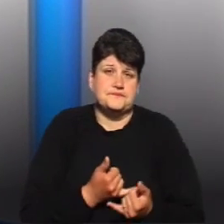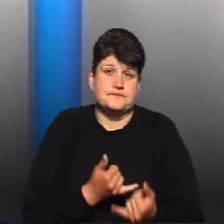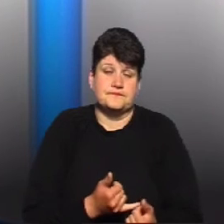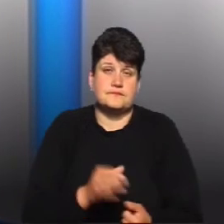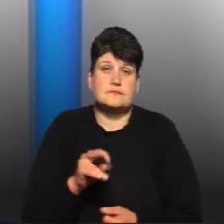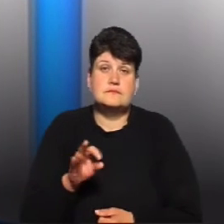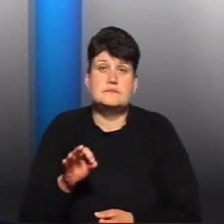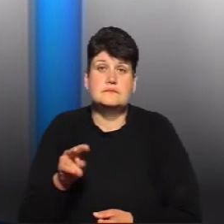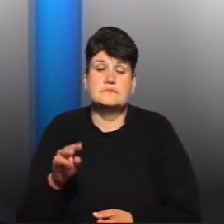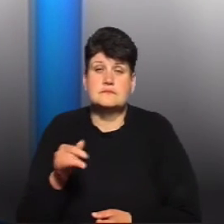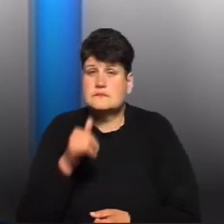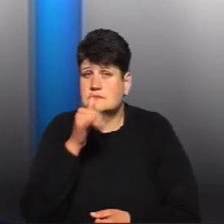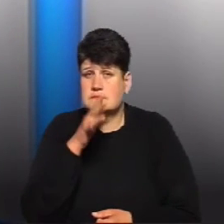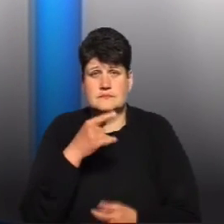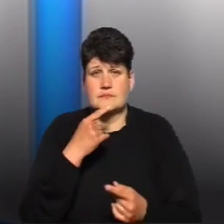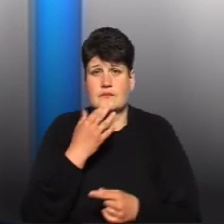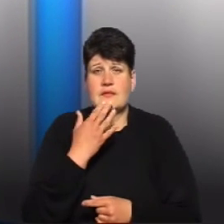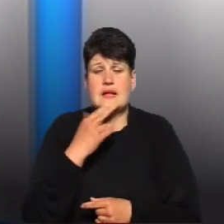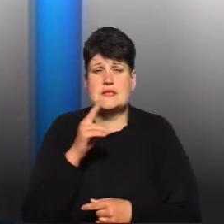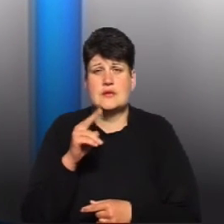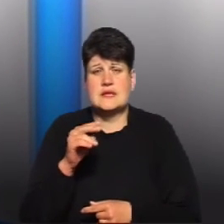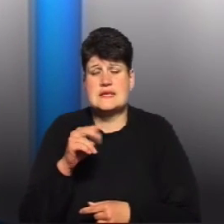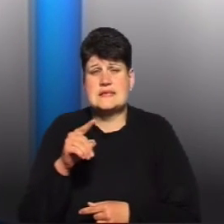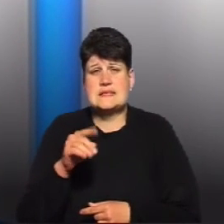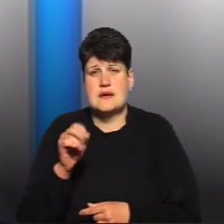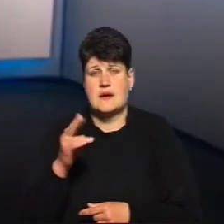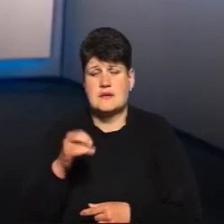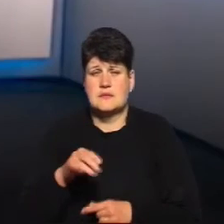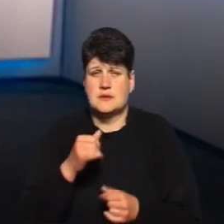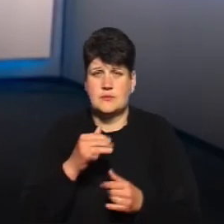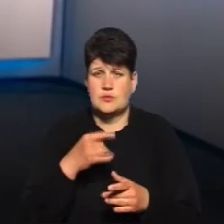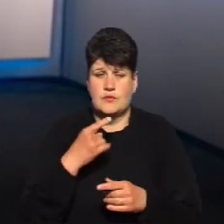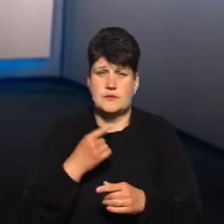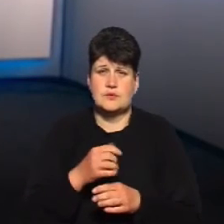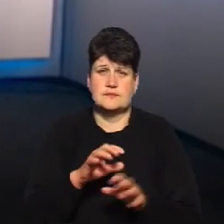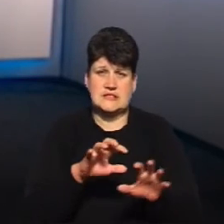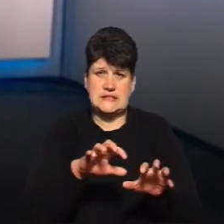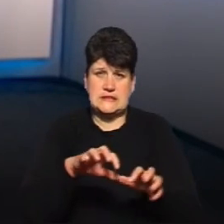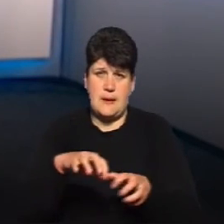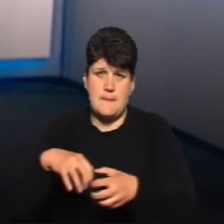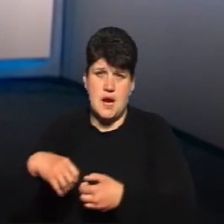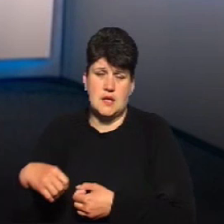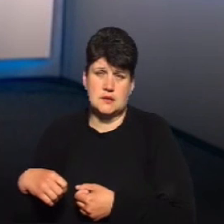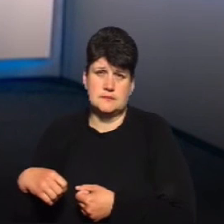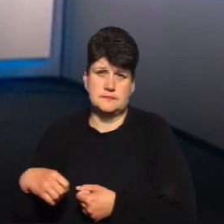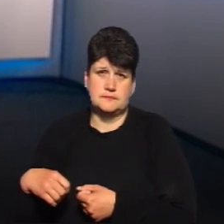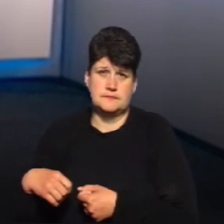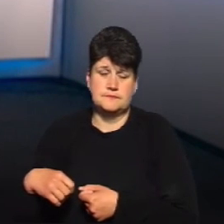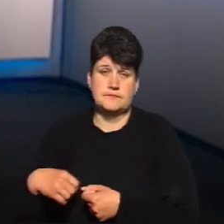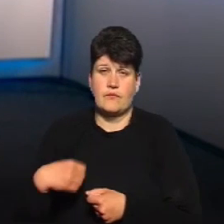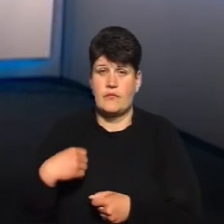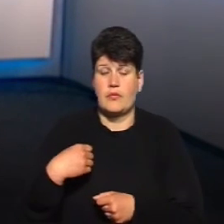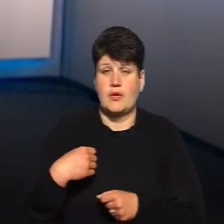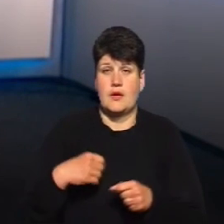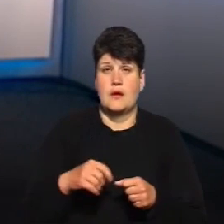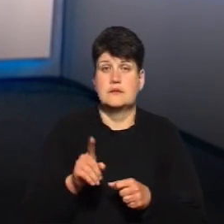говорити там про якусь націоналізацію чи там якісь інші речі, тобто примусово, щоб забрати в особи, яка ним володіє. Але я